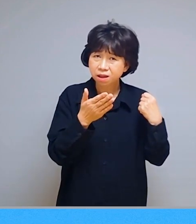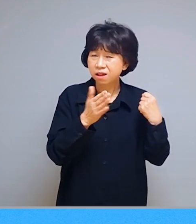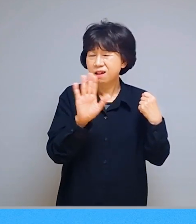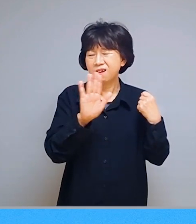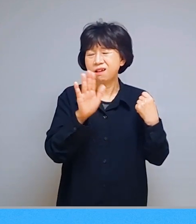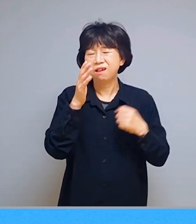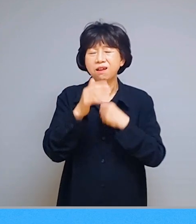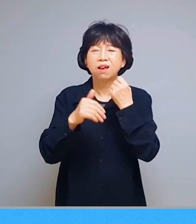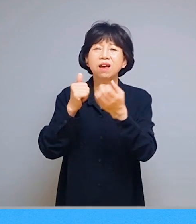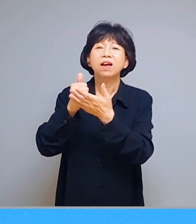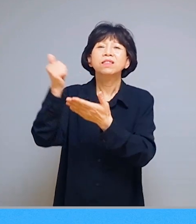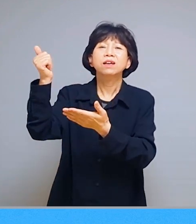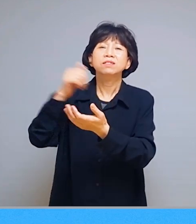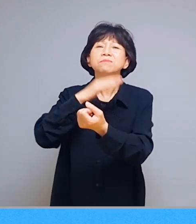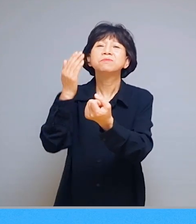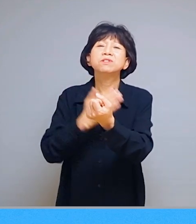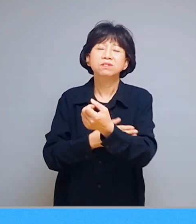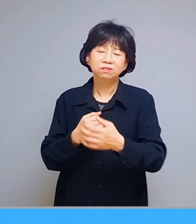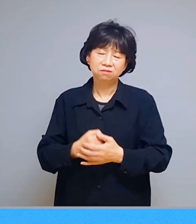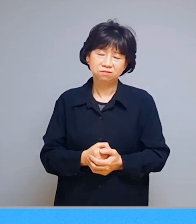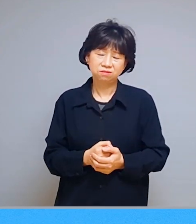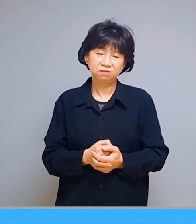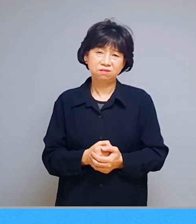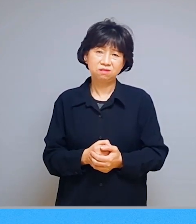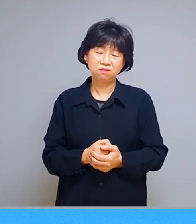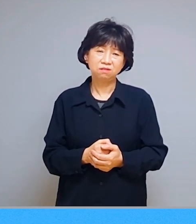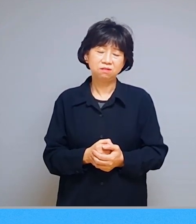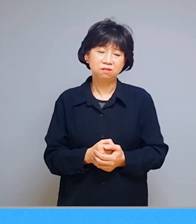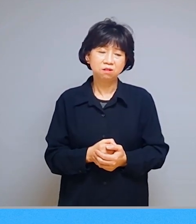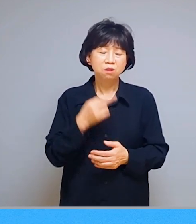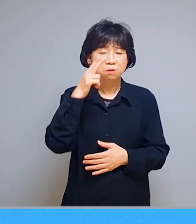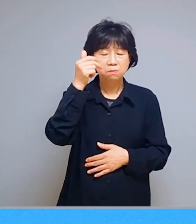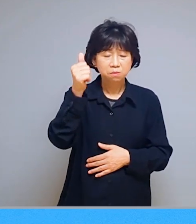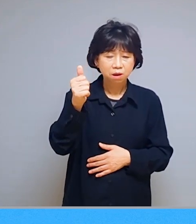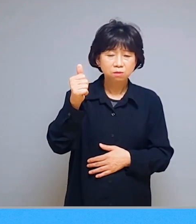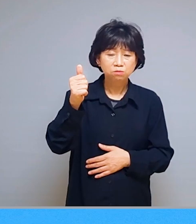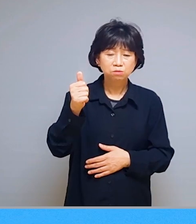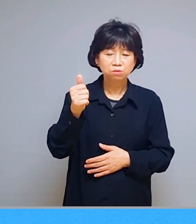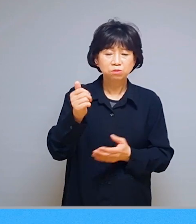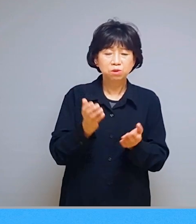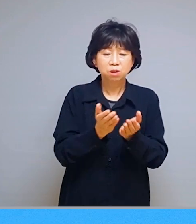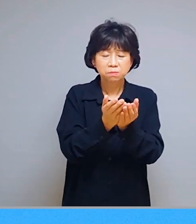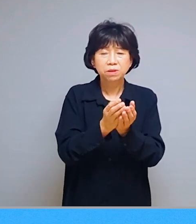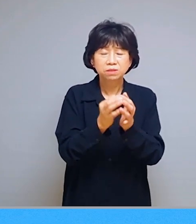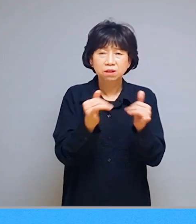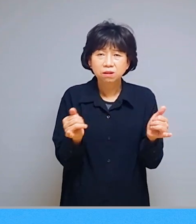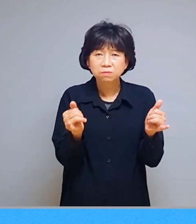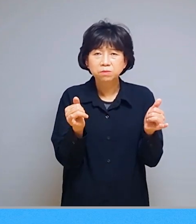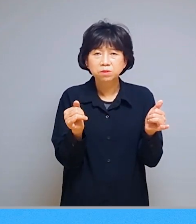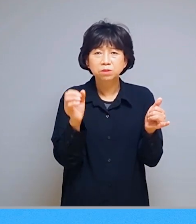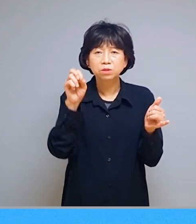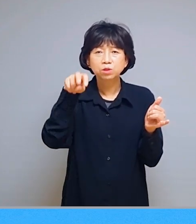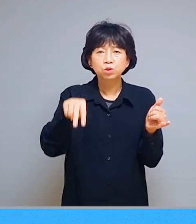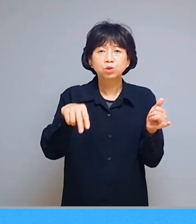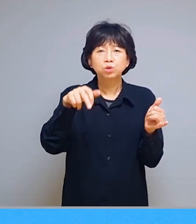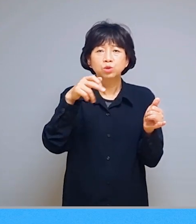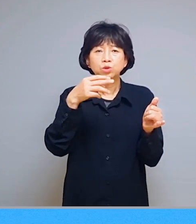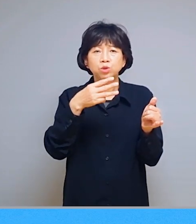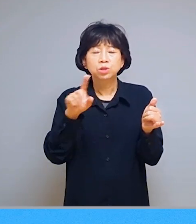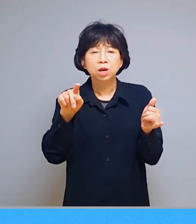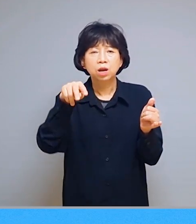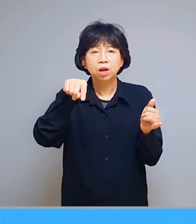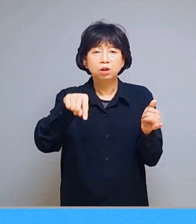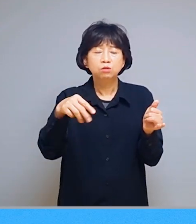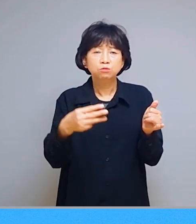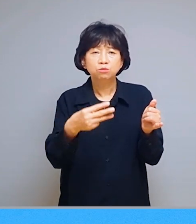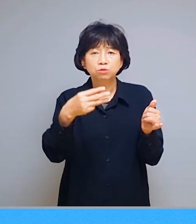바울과 배에 탄 사람들에게 유라굴로 광풍은요, 넘을 수 없는 큰 산과도 같았습니다. 배는